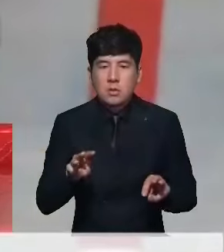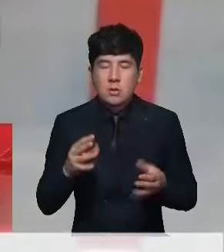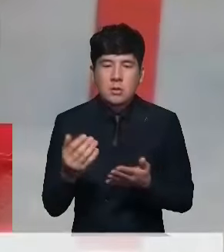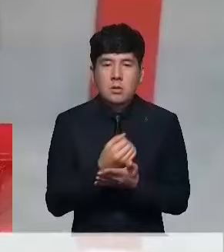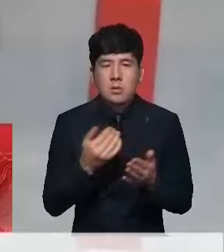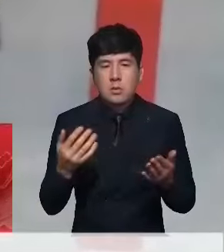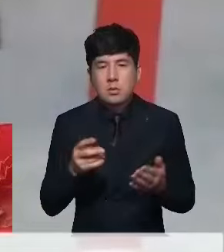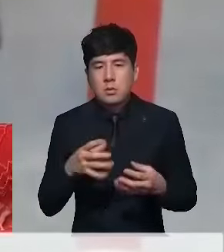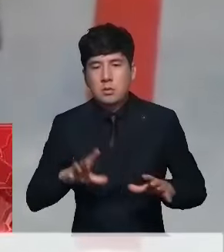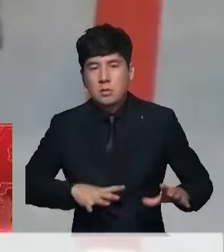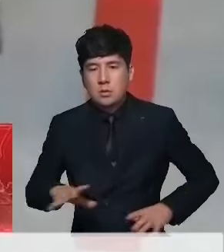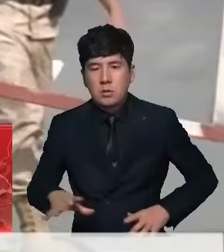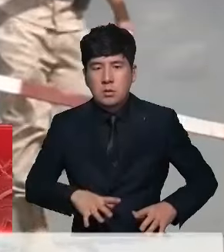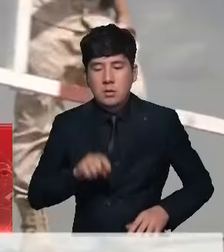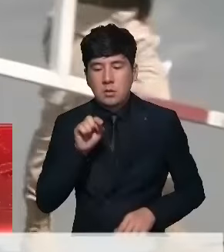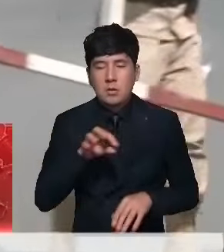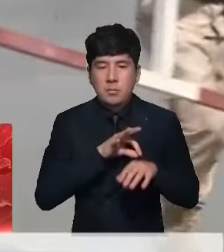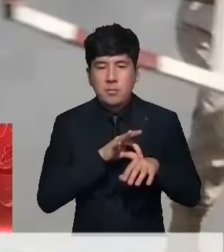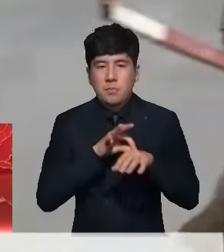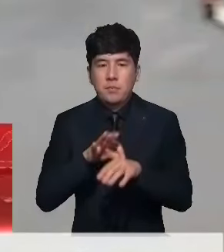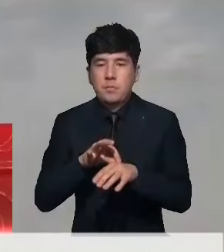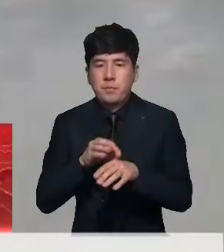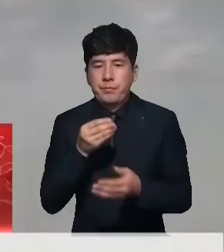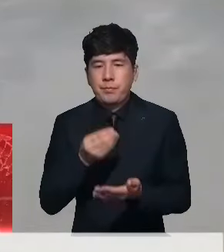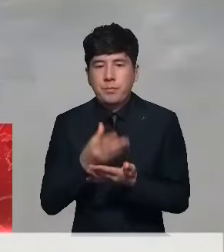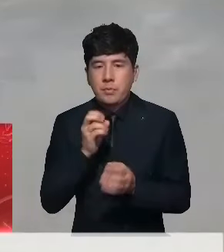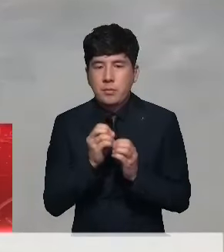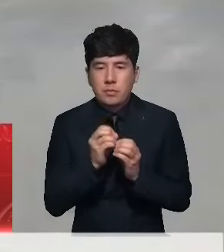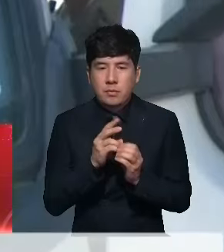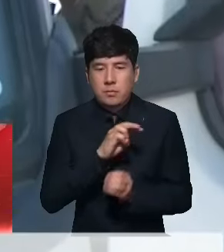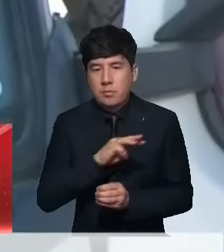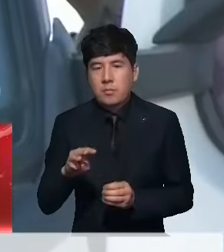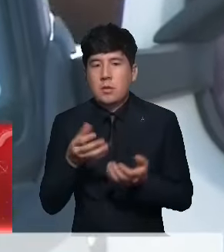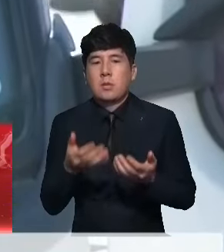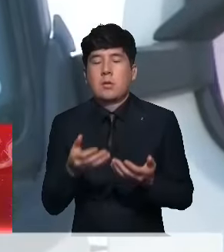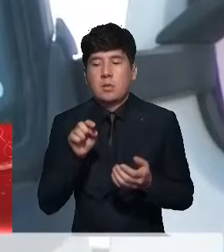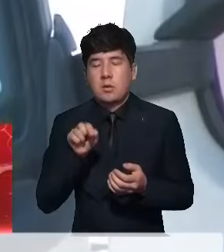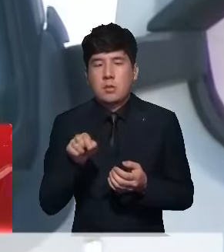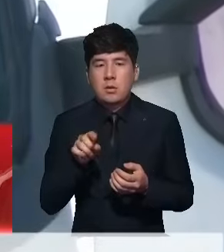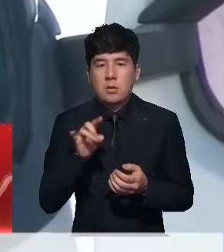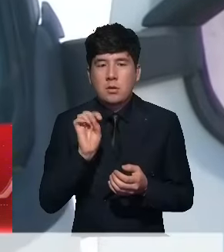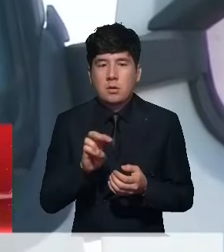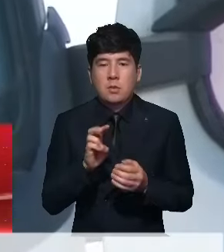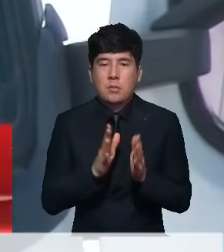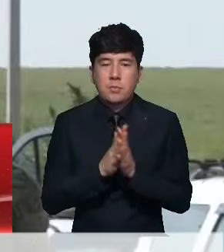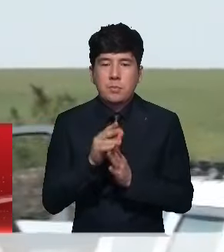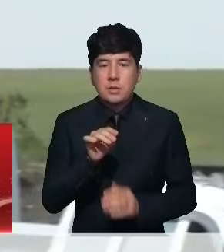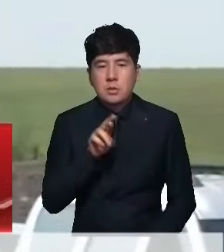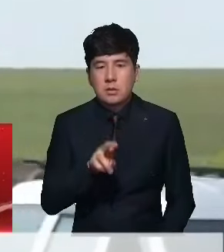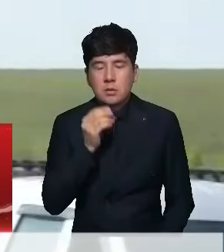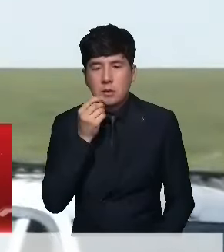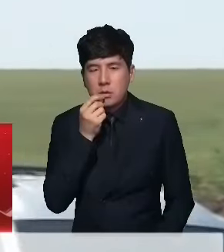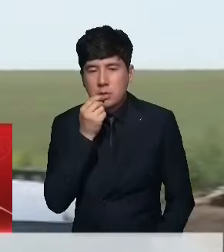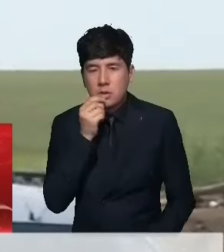новые рынки сбыта. Однако там экспортный потенциал оценили лишь в 12 миллионов тонн. По их данным, экспорт пшеницы Казахстана за первые 8